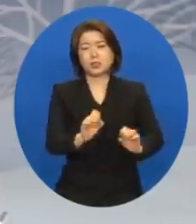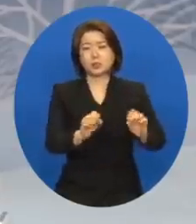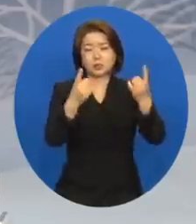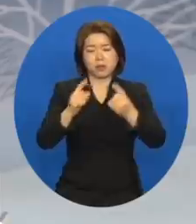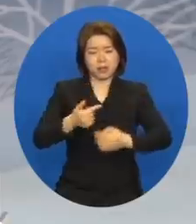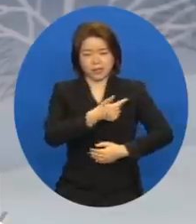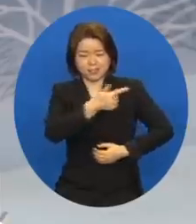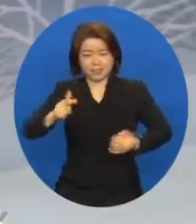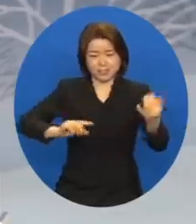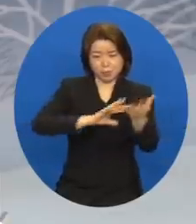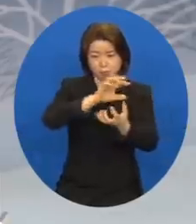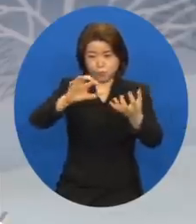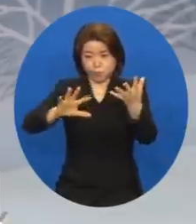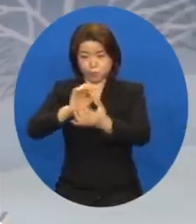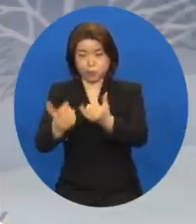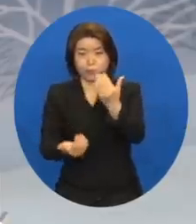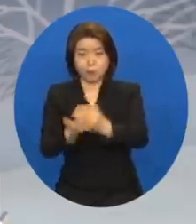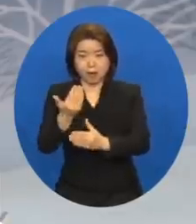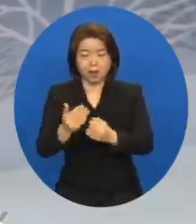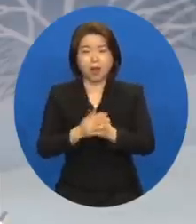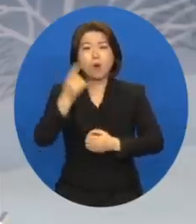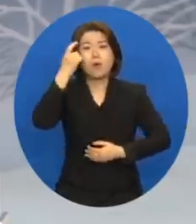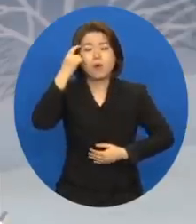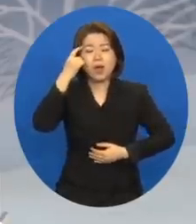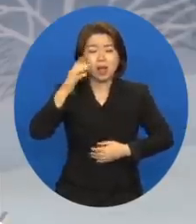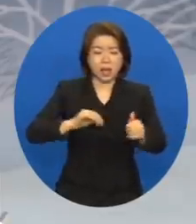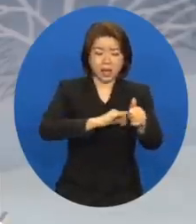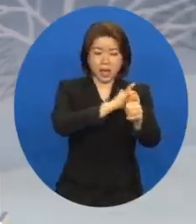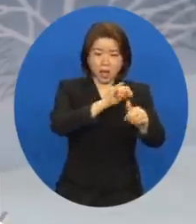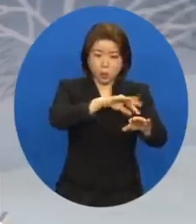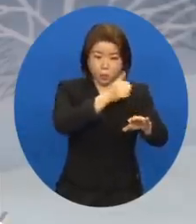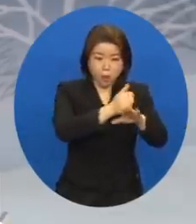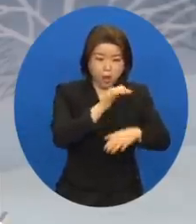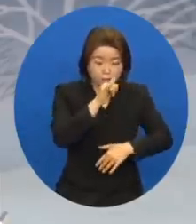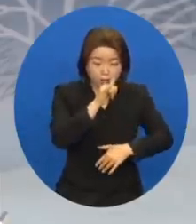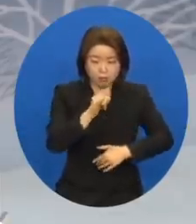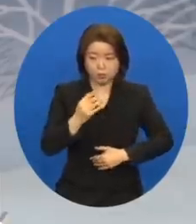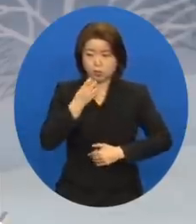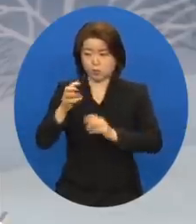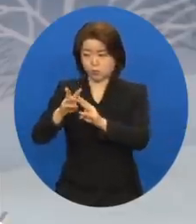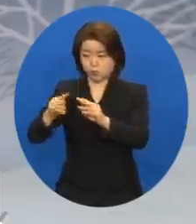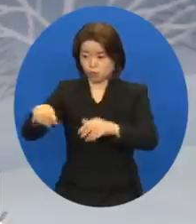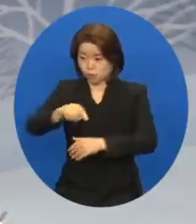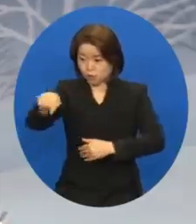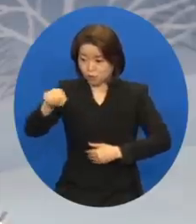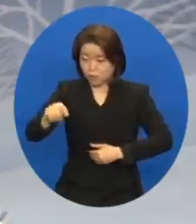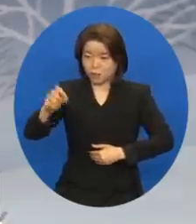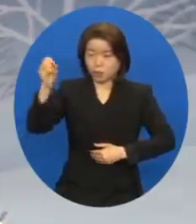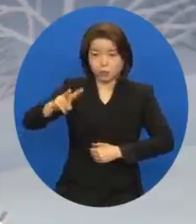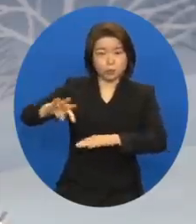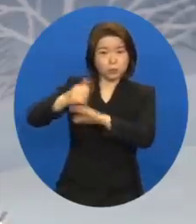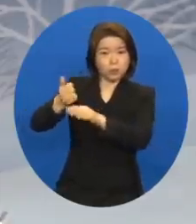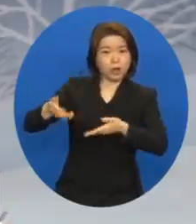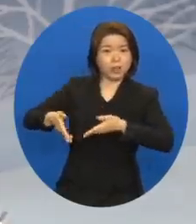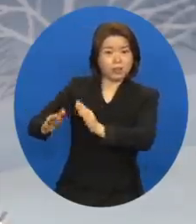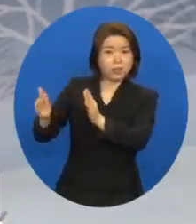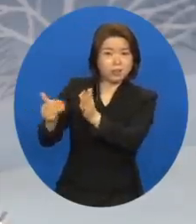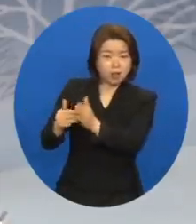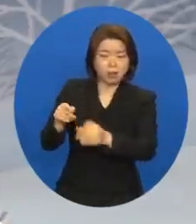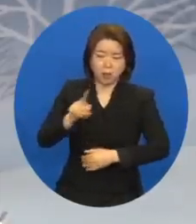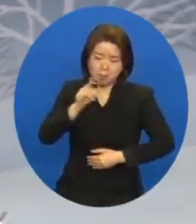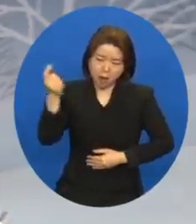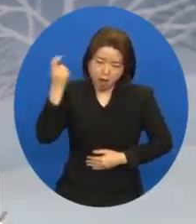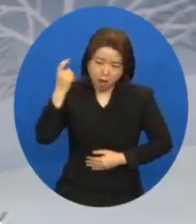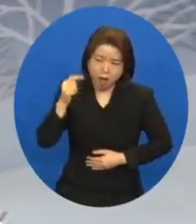소동이 벌어지죠. 헤롯 왕이 있는데 유대 땅에 또 왕이 태어났다고 하니까 헤롯은 대단히 그